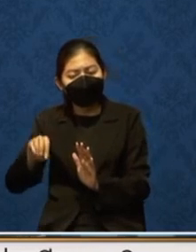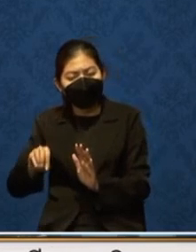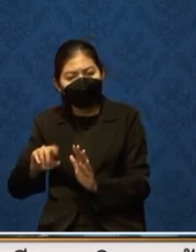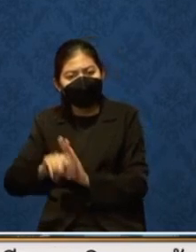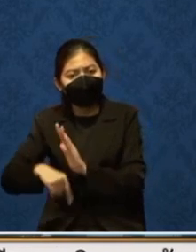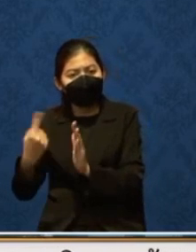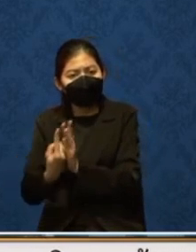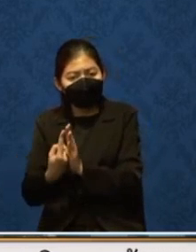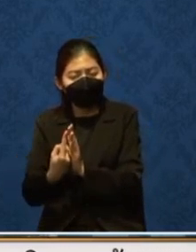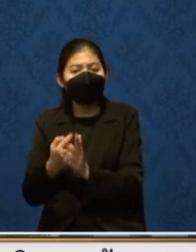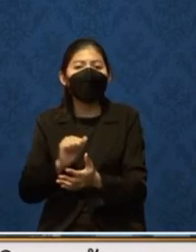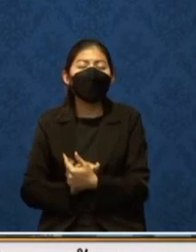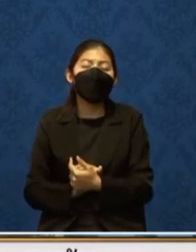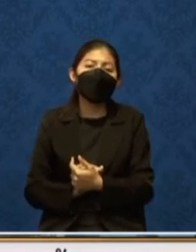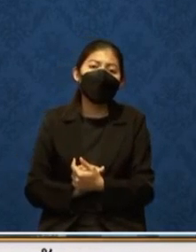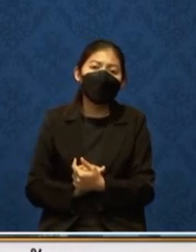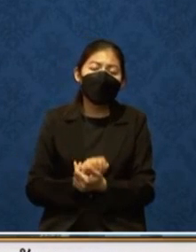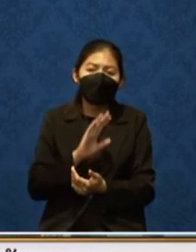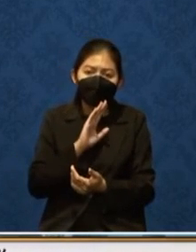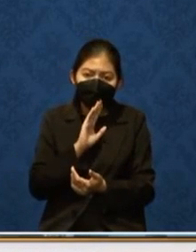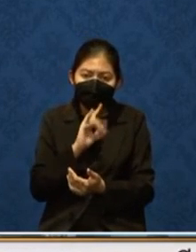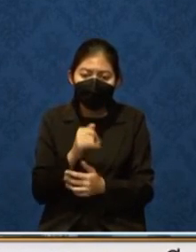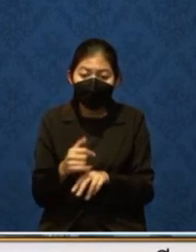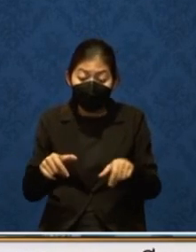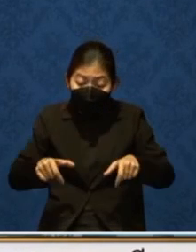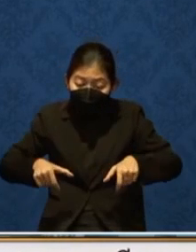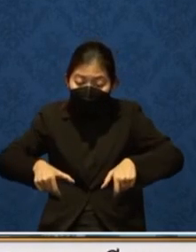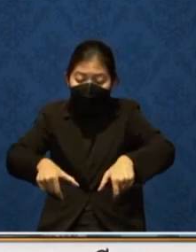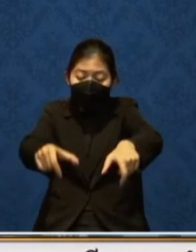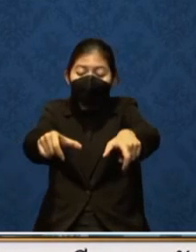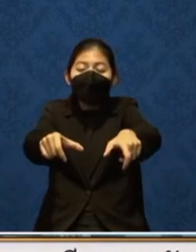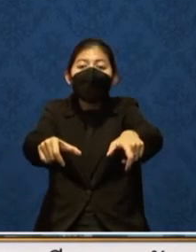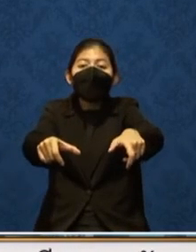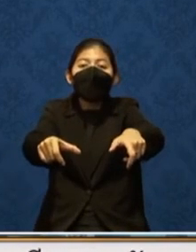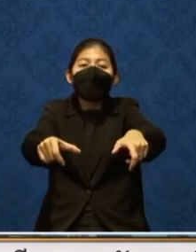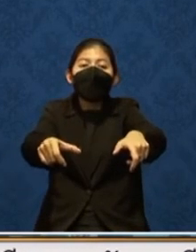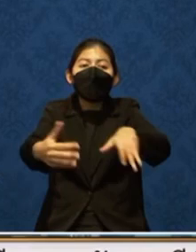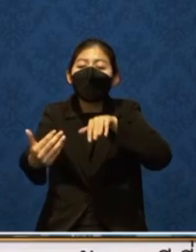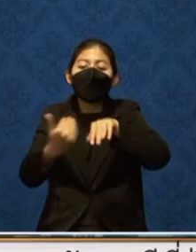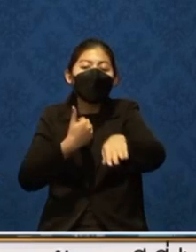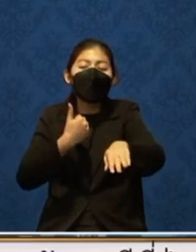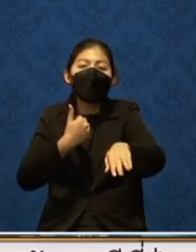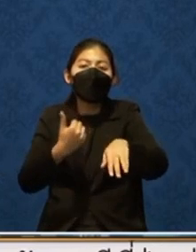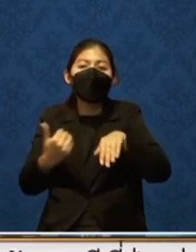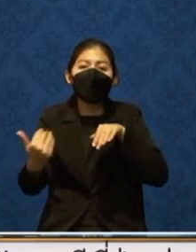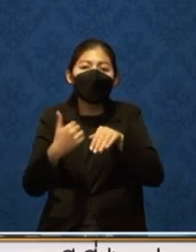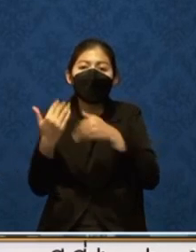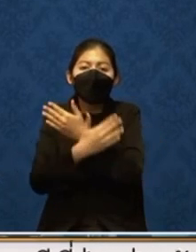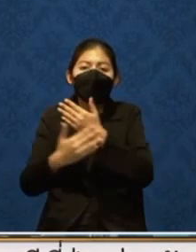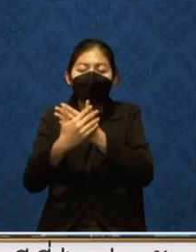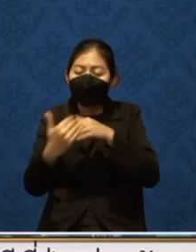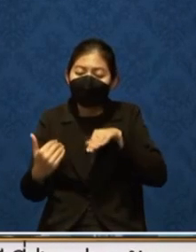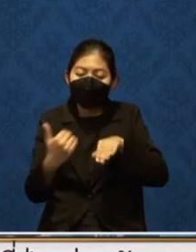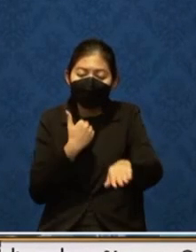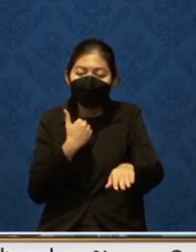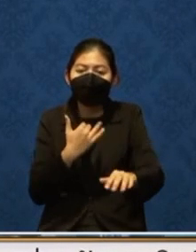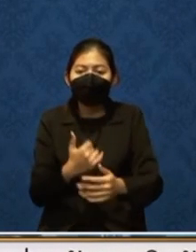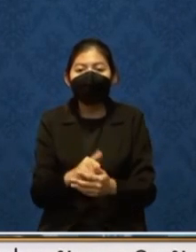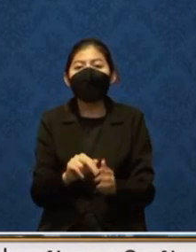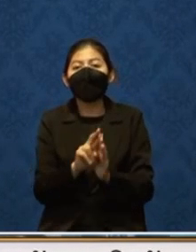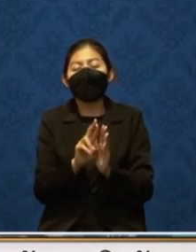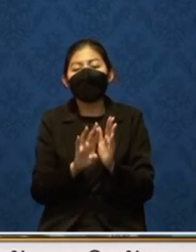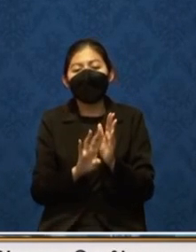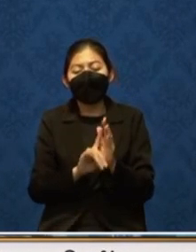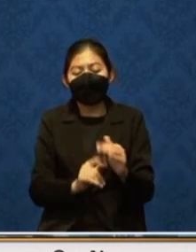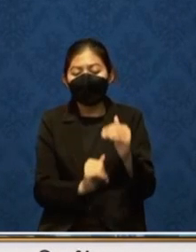แต่การทเราทำจากทางเดียวให้มเป็ทางคู่ ก็คอมี 2 ทางว่งส Mansion เข